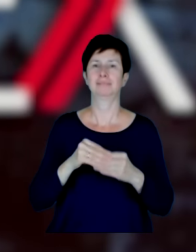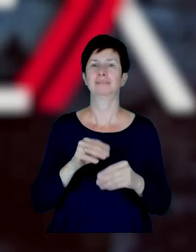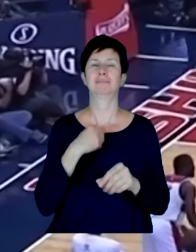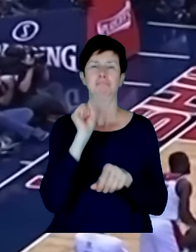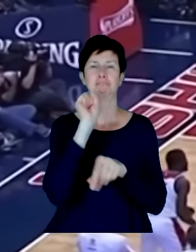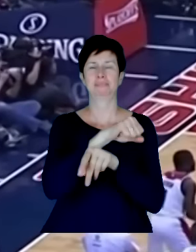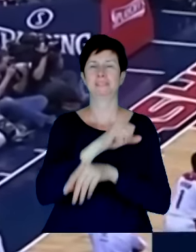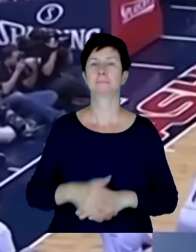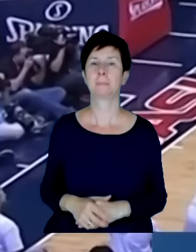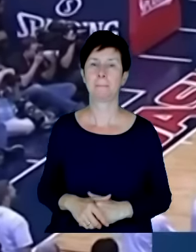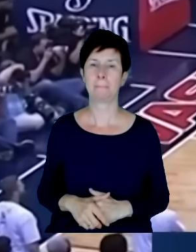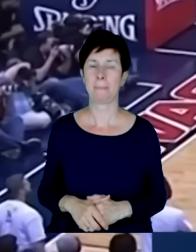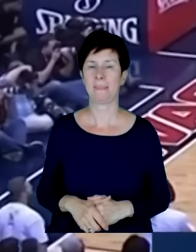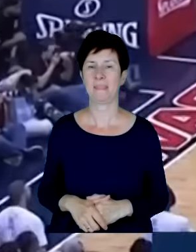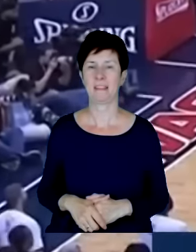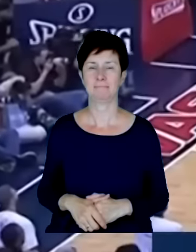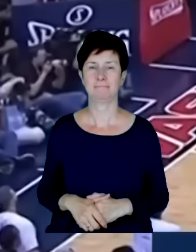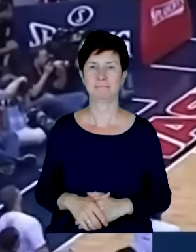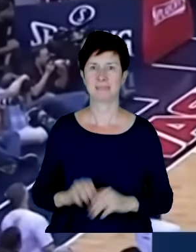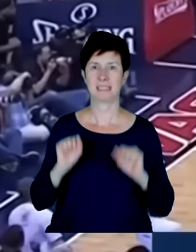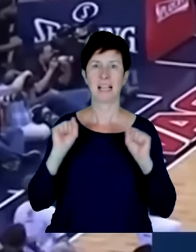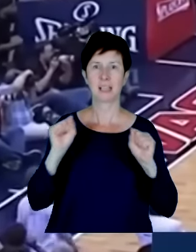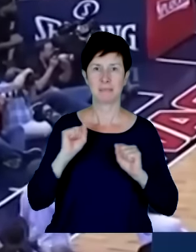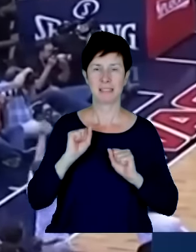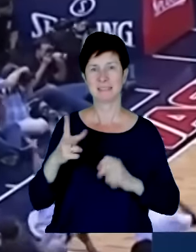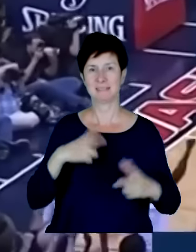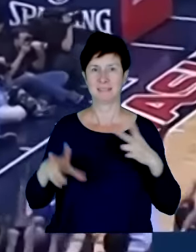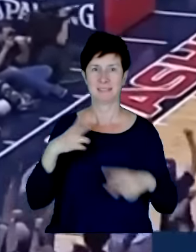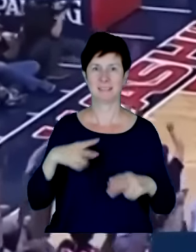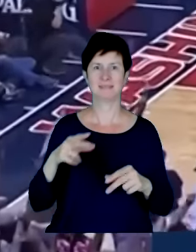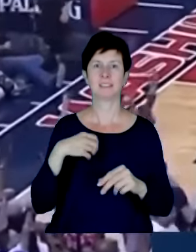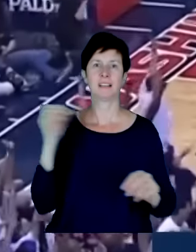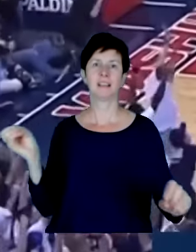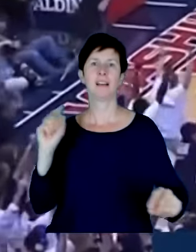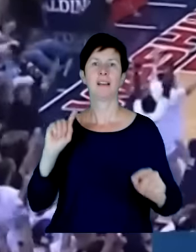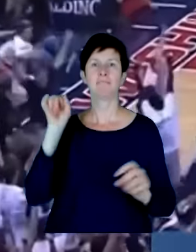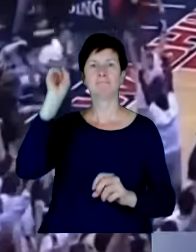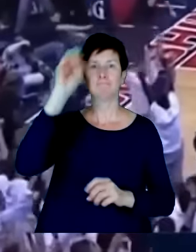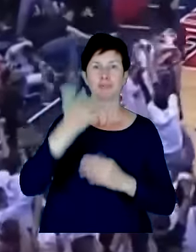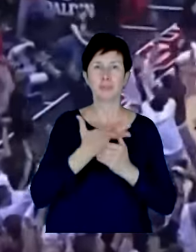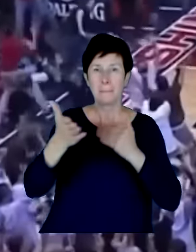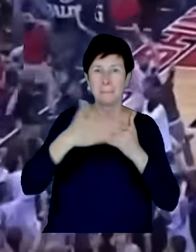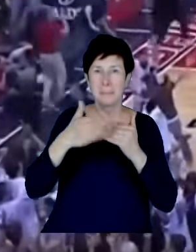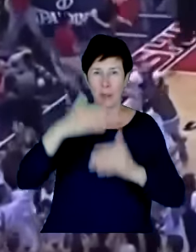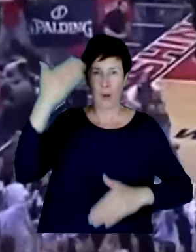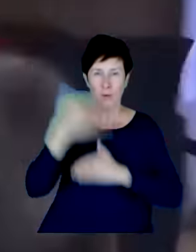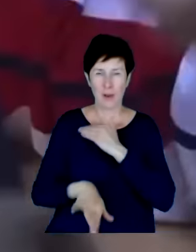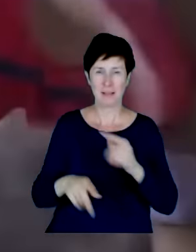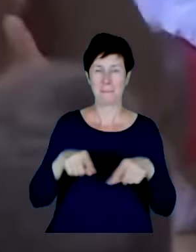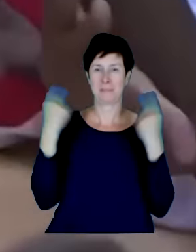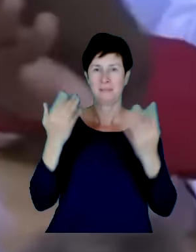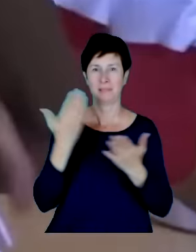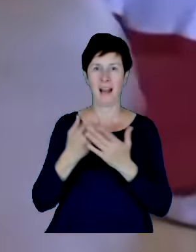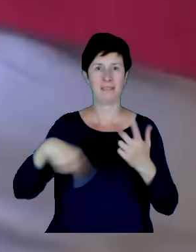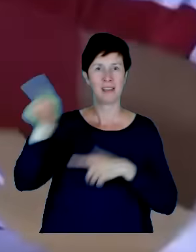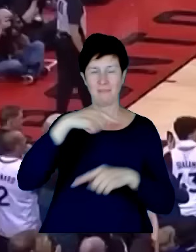Lakers nic tak nie raduje kibiców NBA jak obrazki rzutów na wagę Zwycięstwa oddanych tuż przed końcową syreną wówczas szał radości nie ma końca